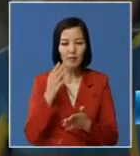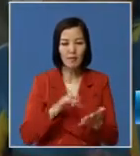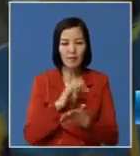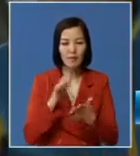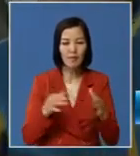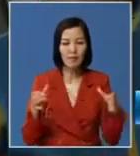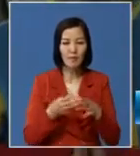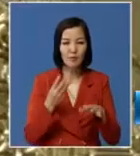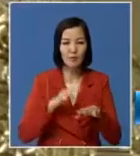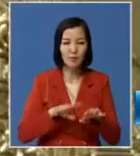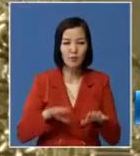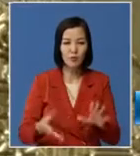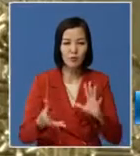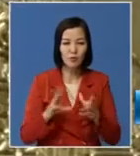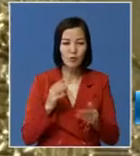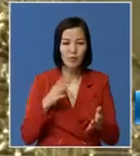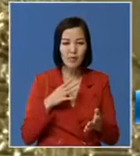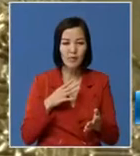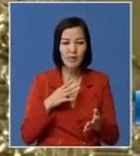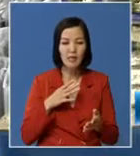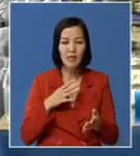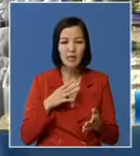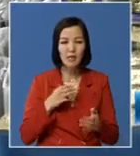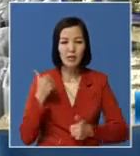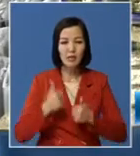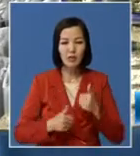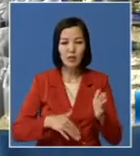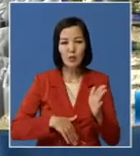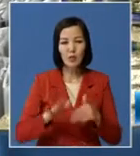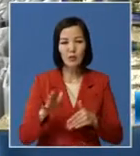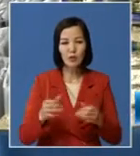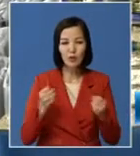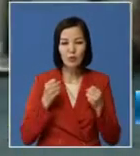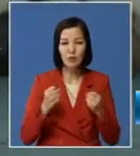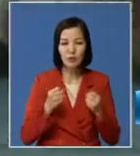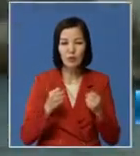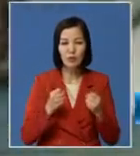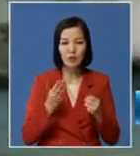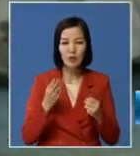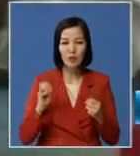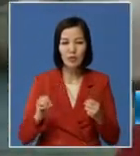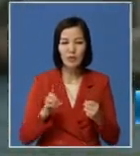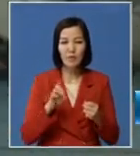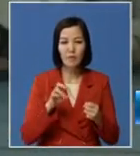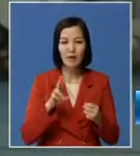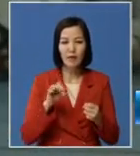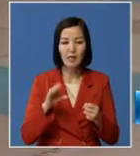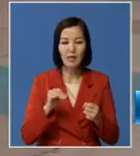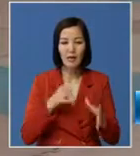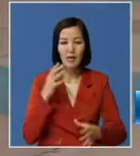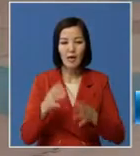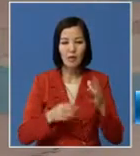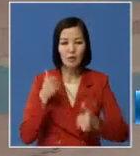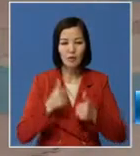қаласының командасы үштікті қорытындылады. Айта кетейік, бұл жарыста үздік шыққан спортшылар шілде айында Болгарияда өтетін